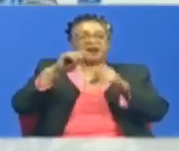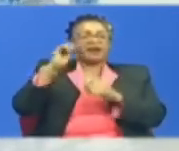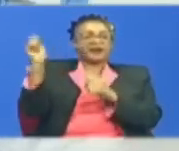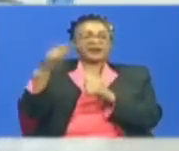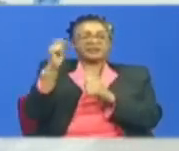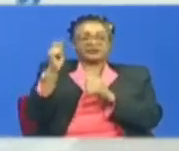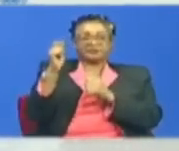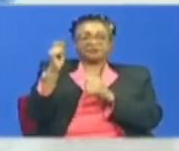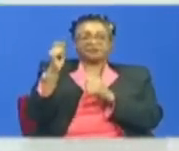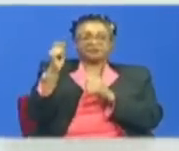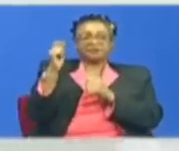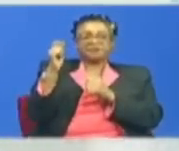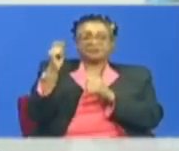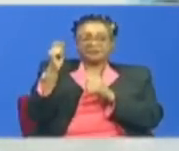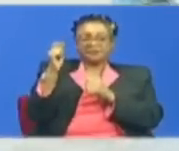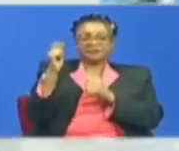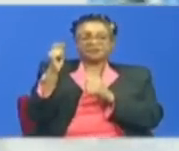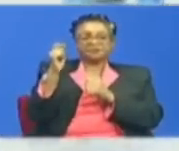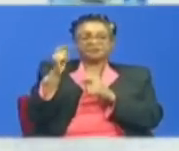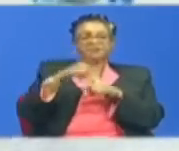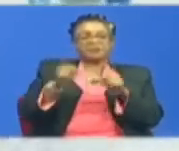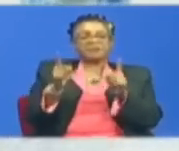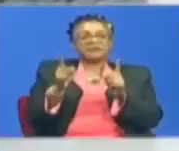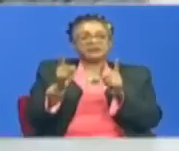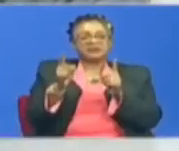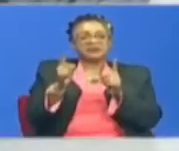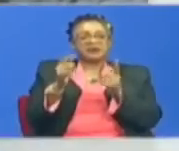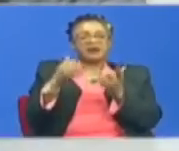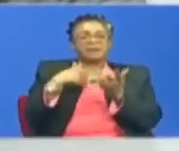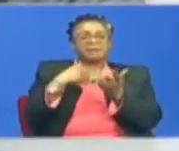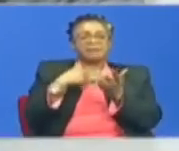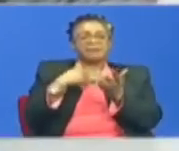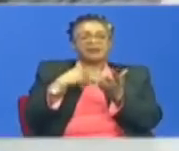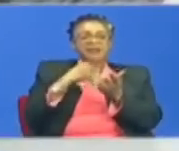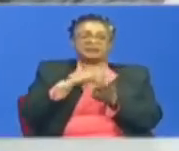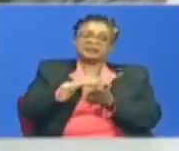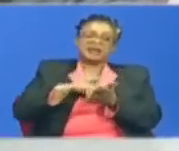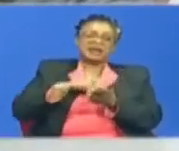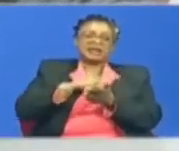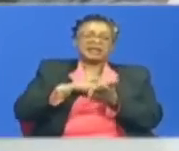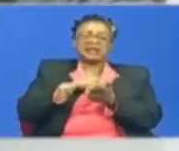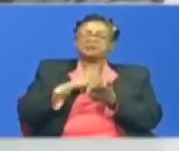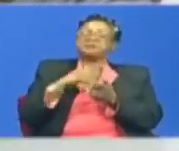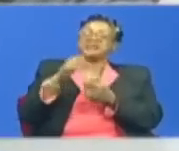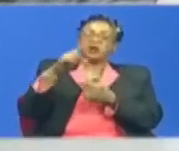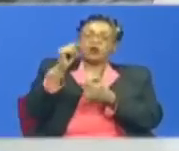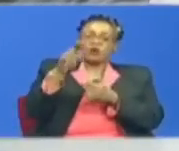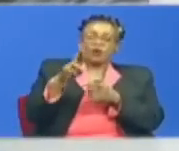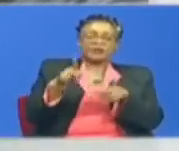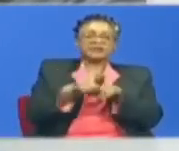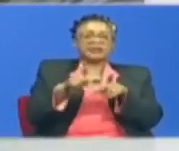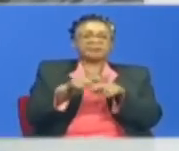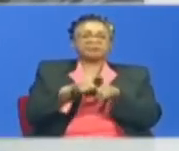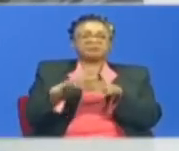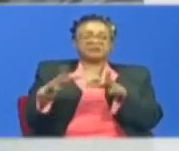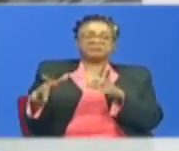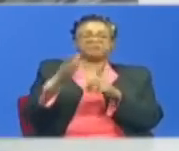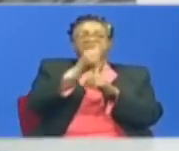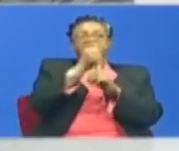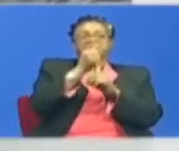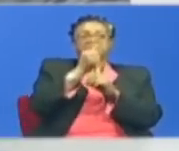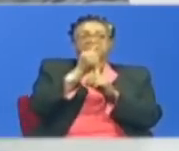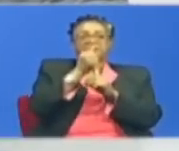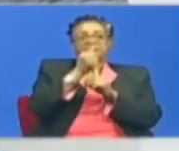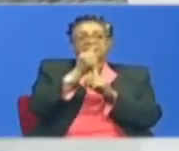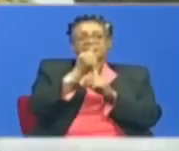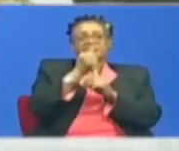the like of Tusker Sofapaka. But mimi niko na luck nimechezea Gor Mahia na bado nikachukua taji